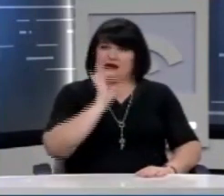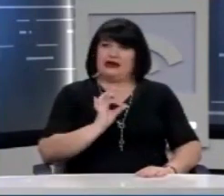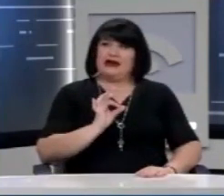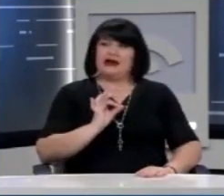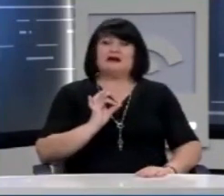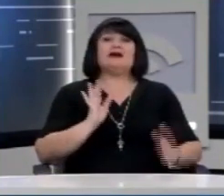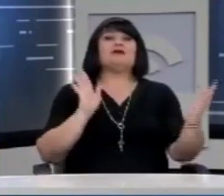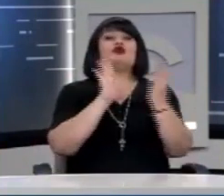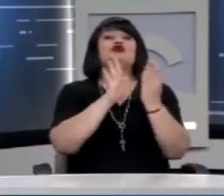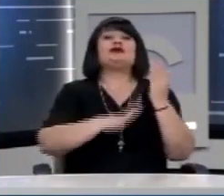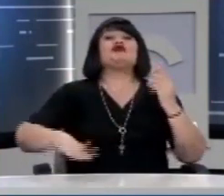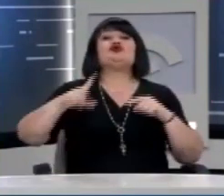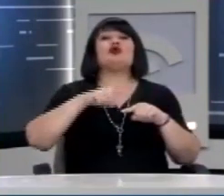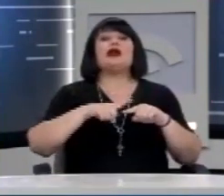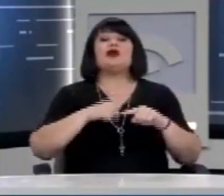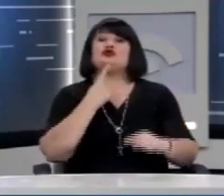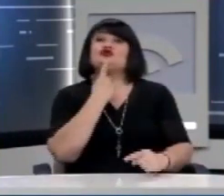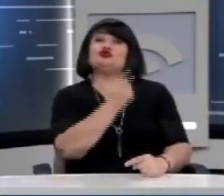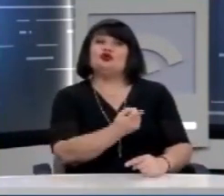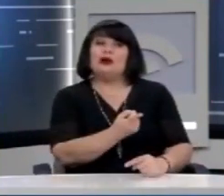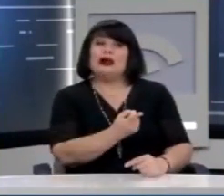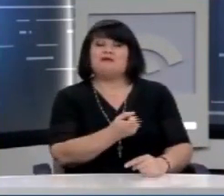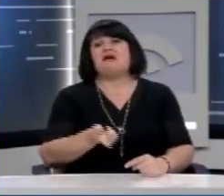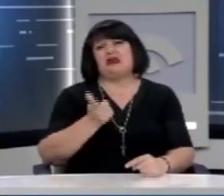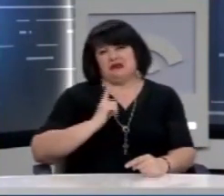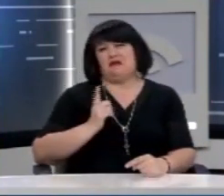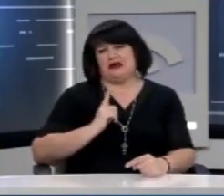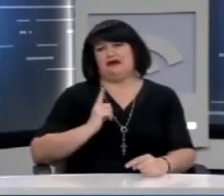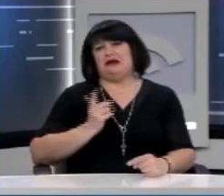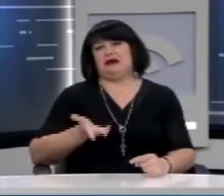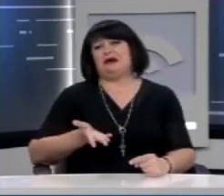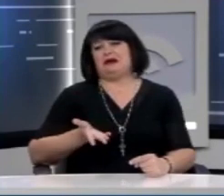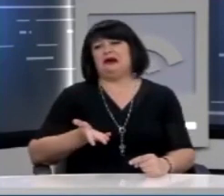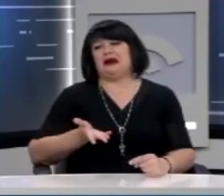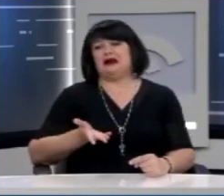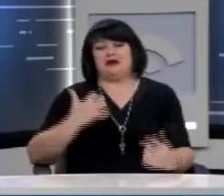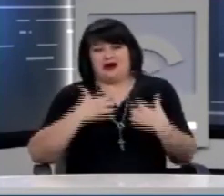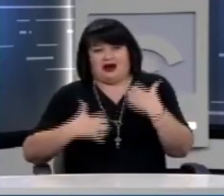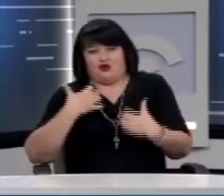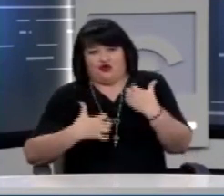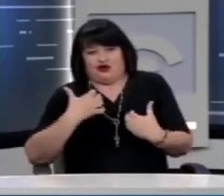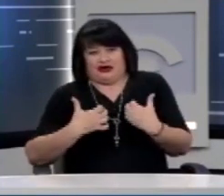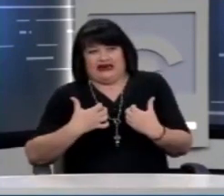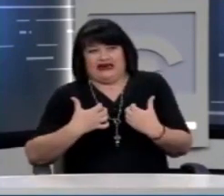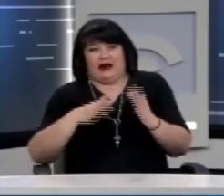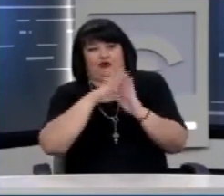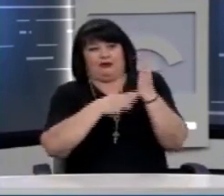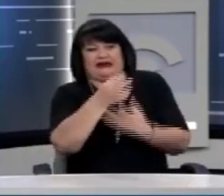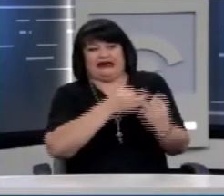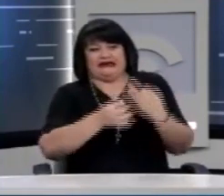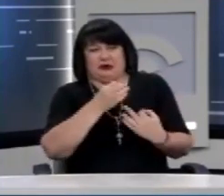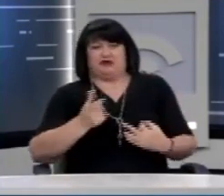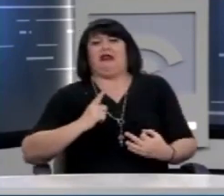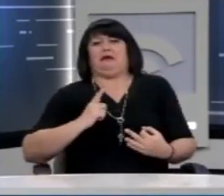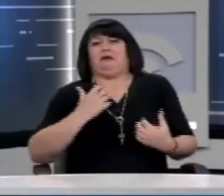μπροστά στον ελληνικό λαό, σας λέμε ότι δεν περιμέναμε με καμιά αγωνία τις προγραμματικές δηλώσεις